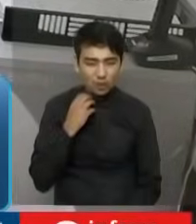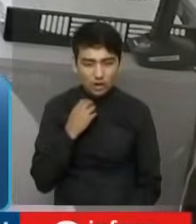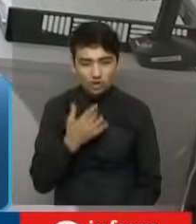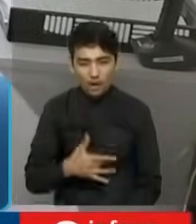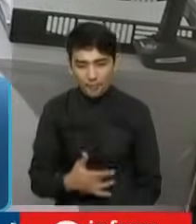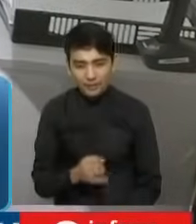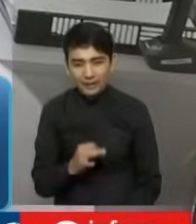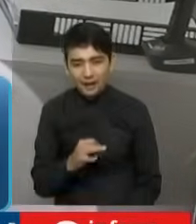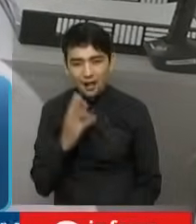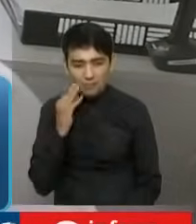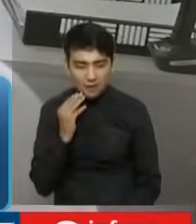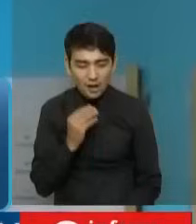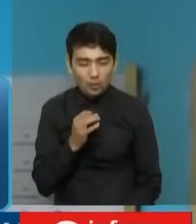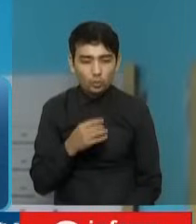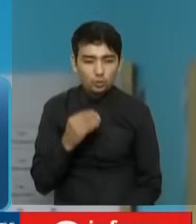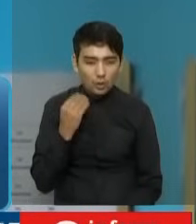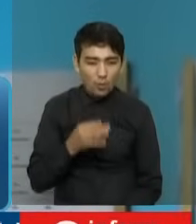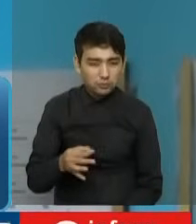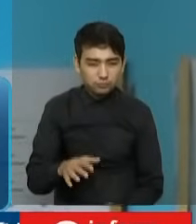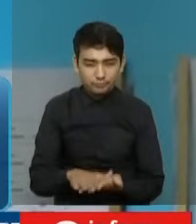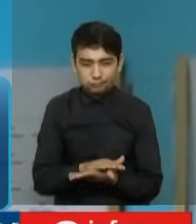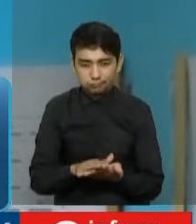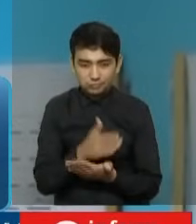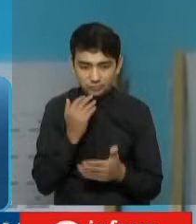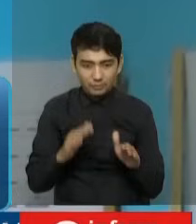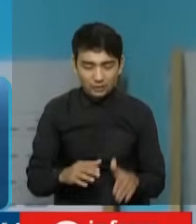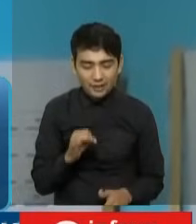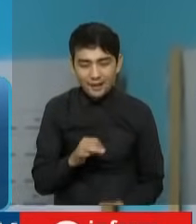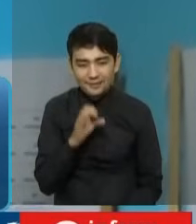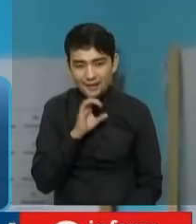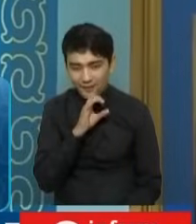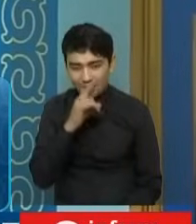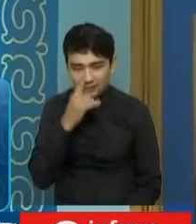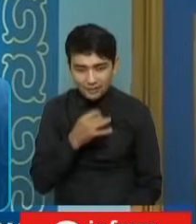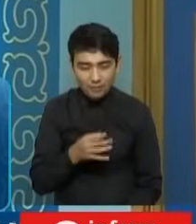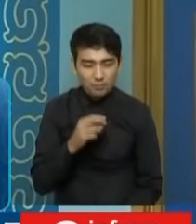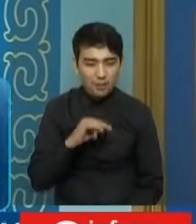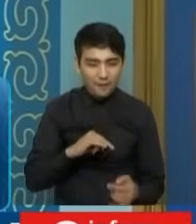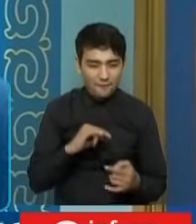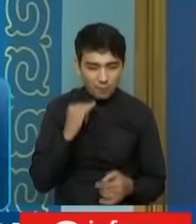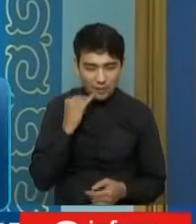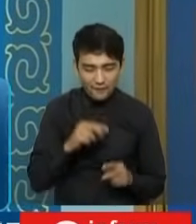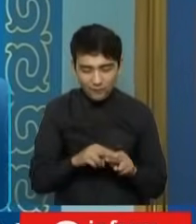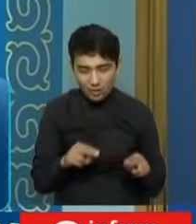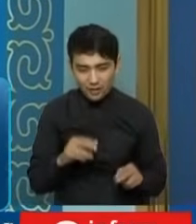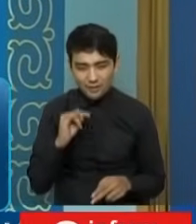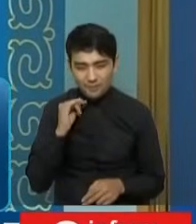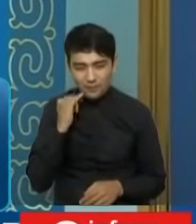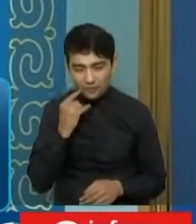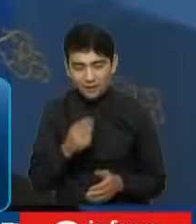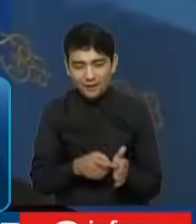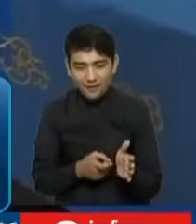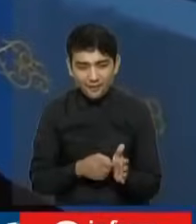области новых вакансий вообще нет. А вот наибольший дефицит сотрудников в Северо-Казахстанской, Павлодарской, Карагандинской и Акмолинской областях.